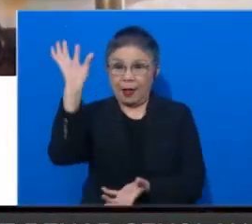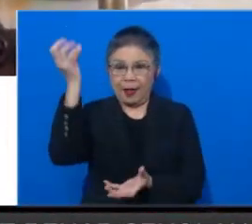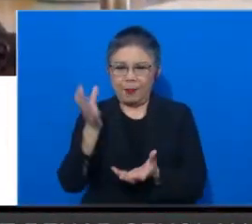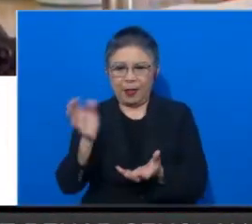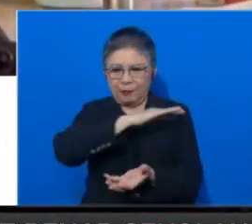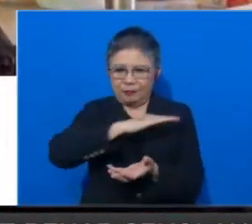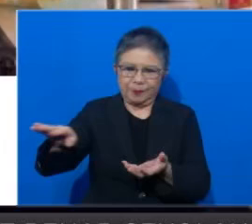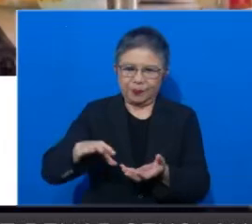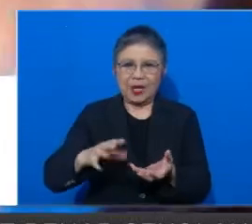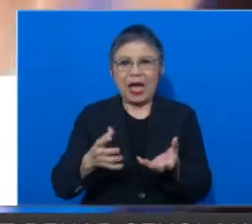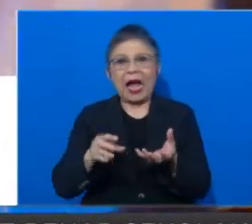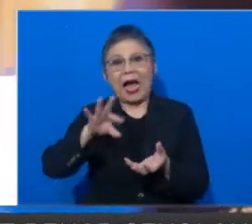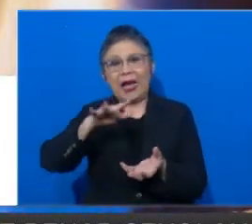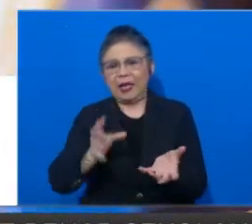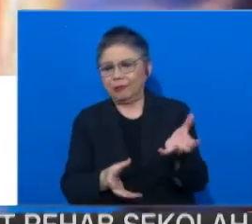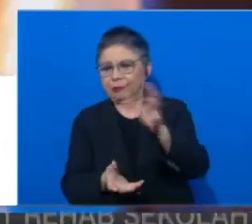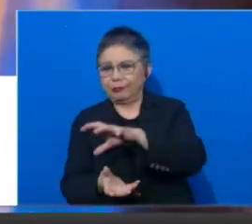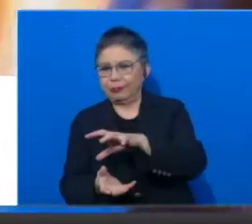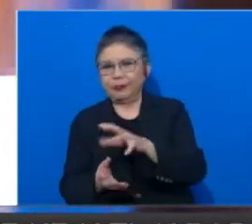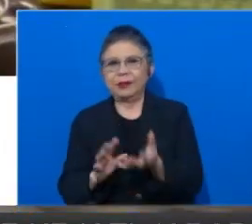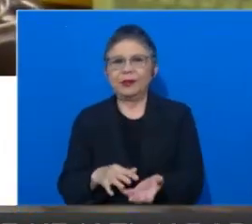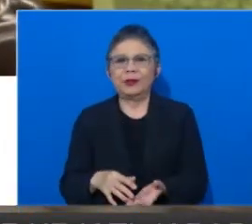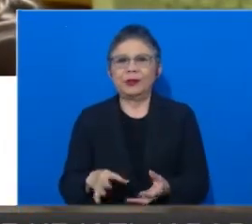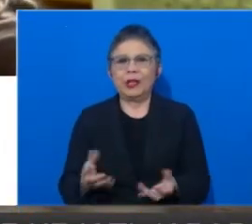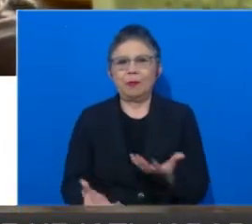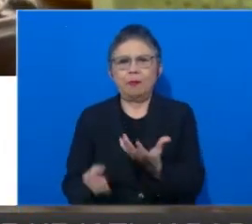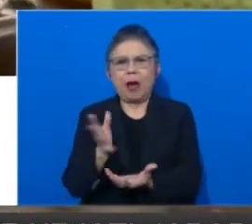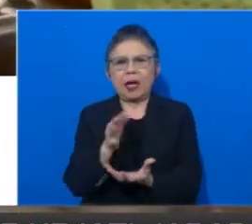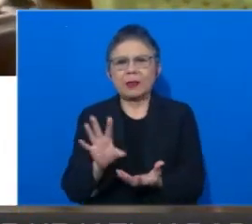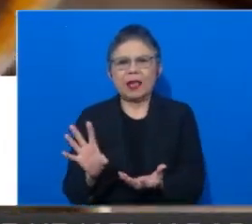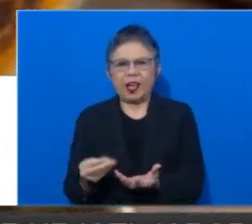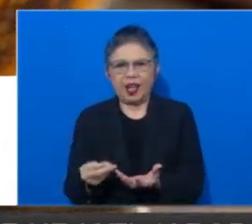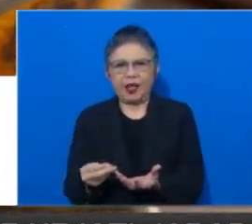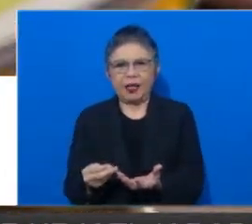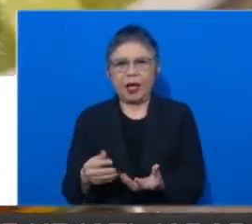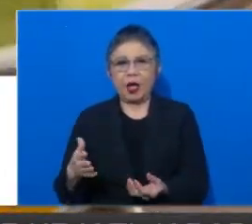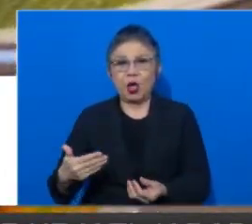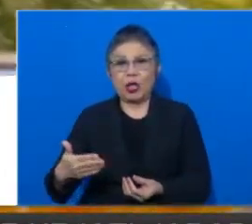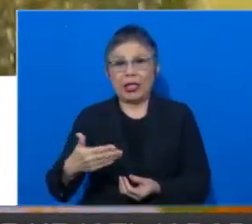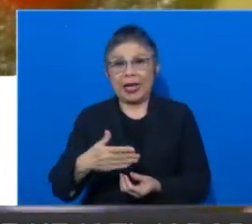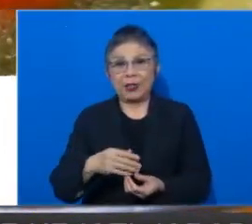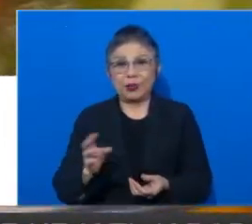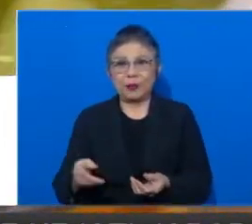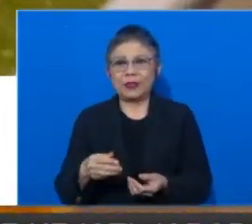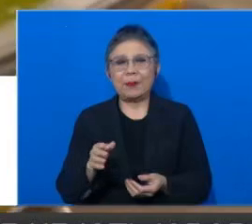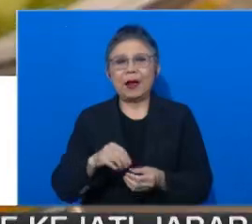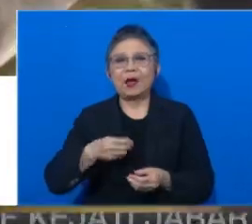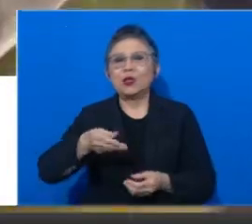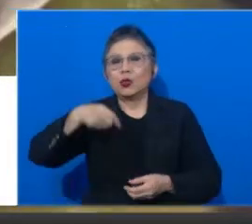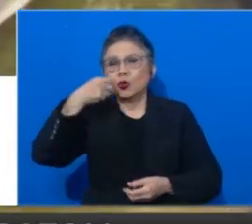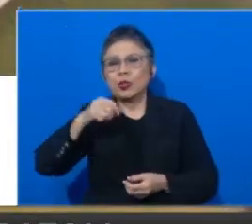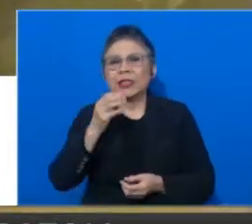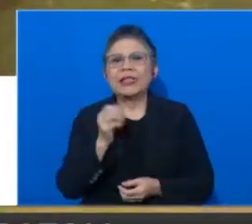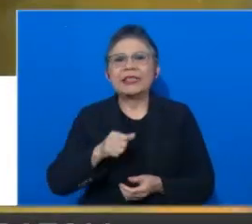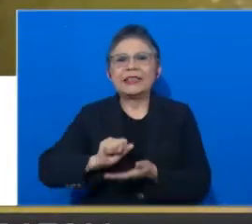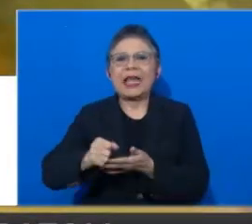dibuang airnya dan dibakar hingga kering. Lanjut, tumis daging ikan gurame bersama kuah cabai